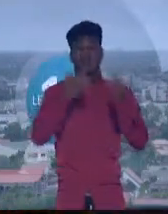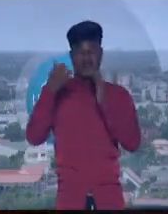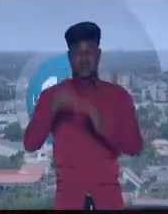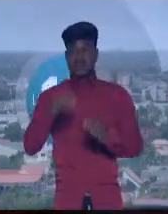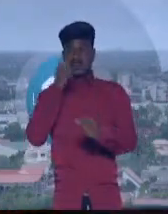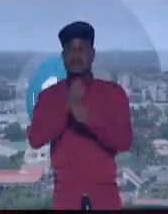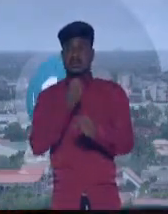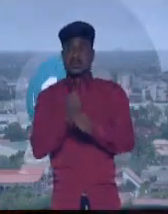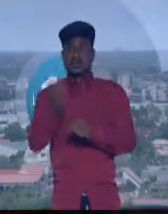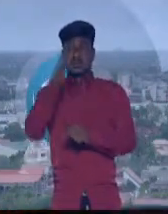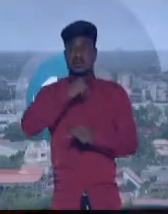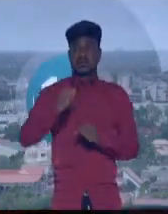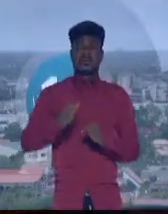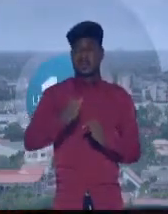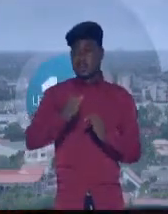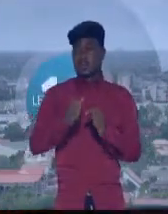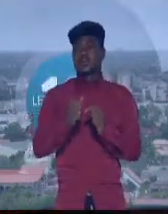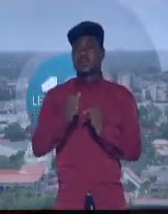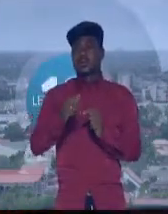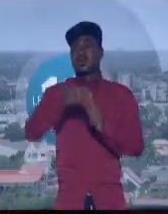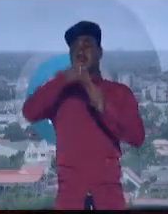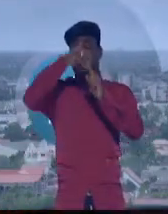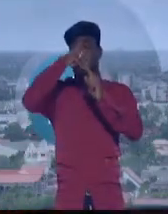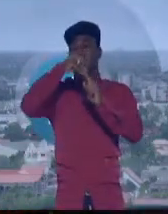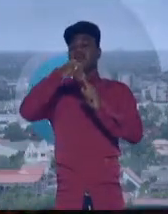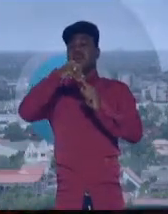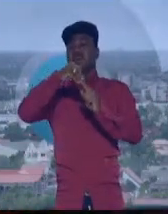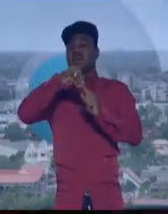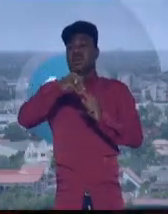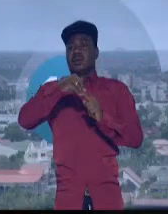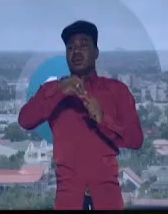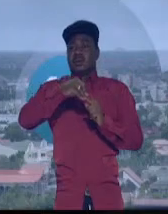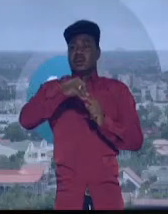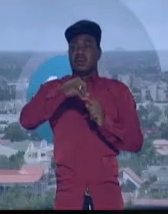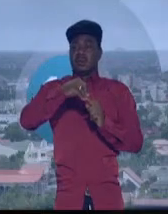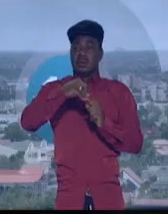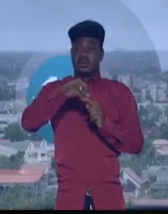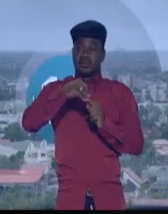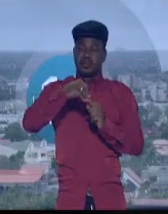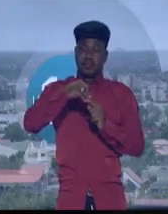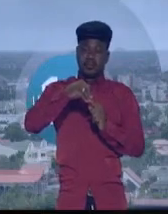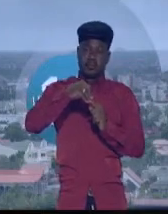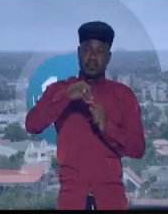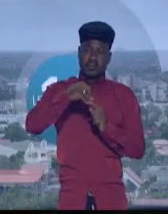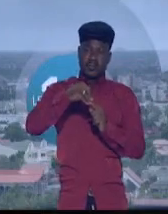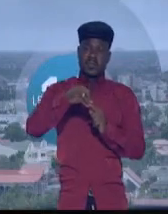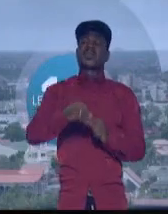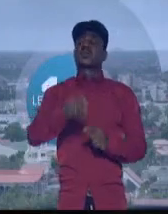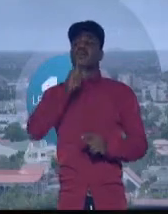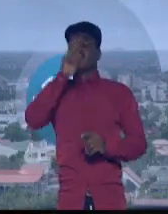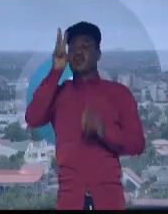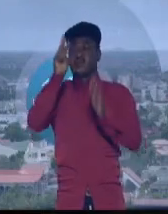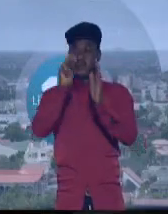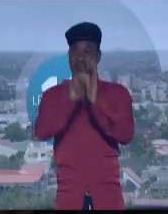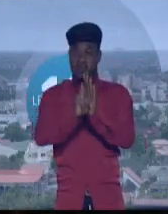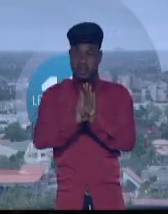l'excellence. Si je prends certains comme Adafid Philippe, c'est vraiment une